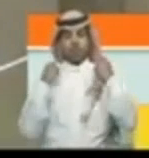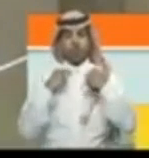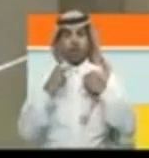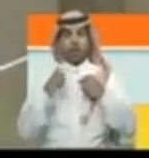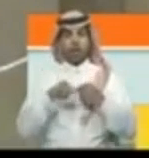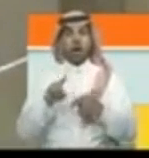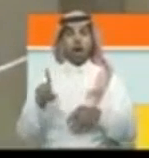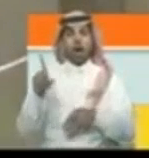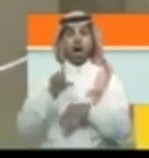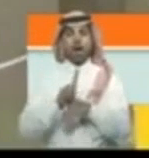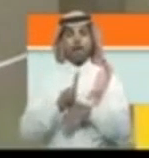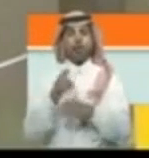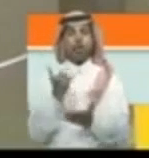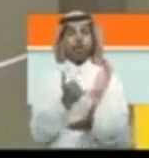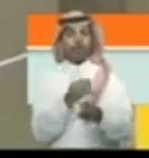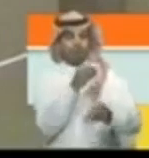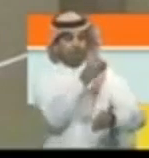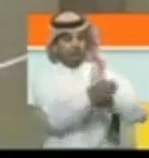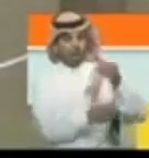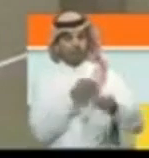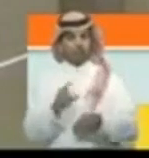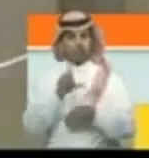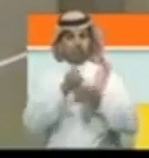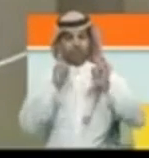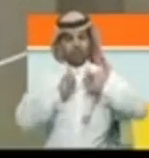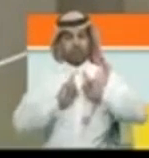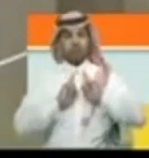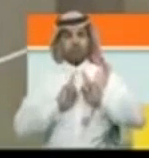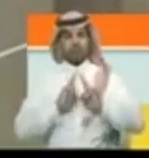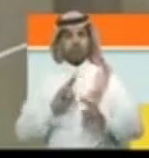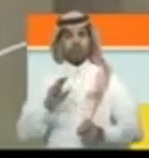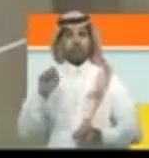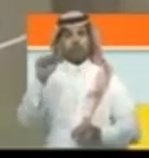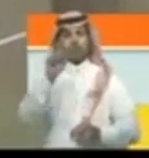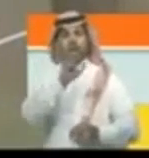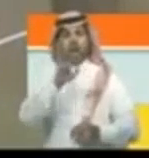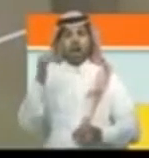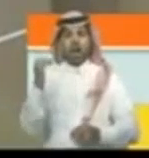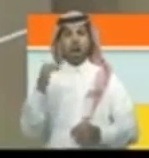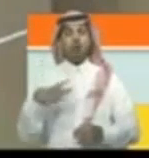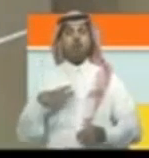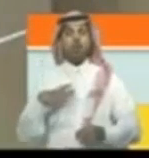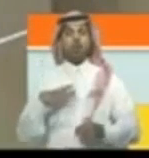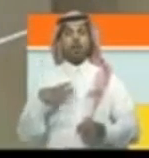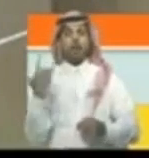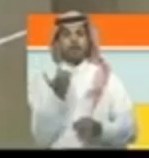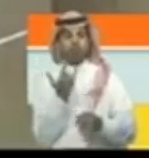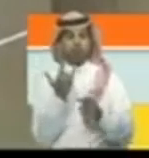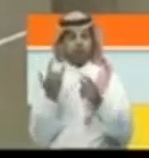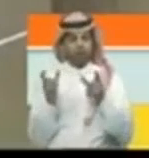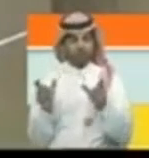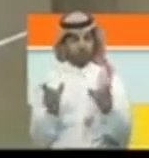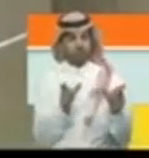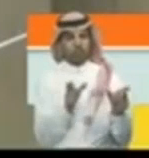مصطفى سيحل محل صلاح عبد الله محمد صالح المعروف باسم صلاح قوش في منصب مدير جهاز الأمن